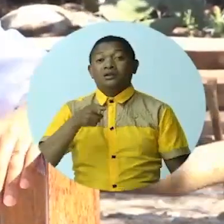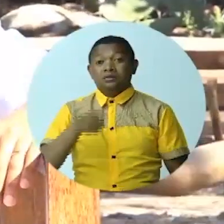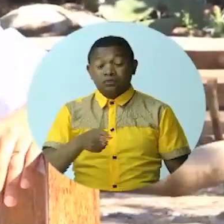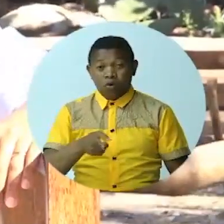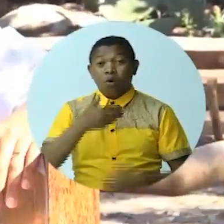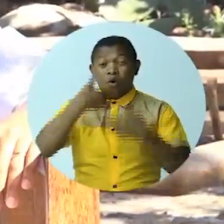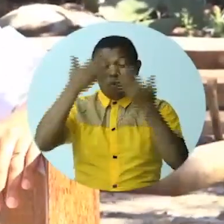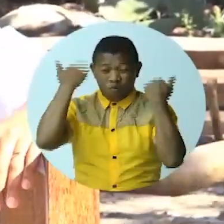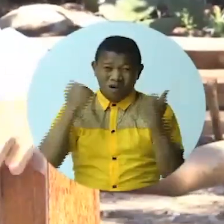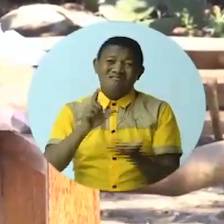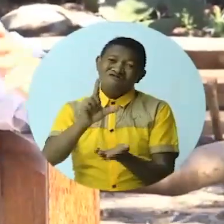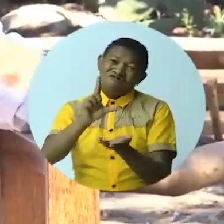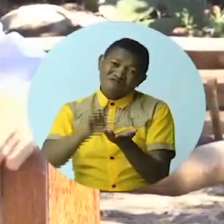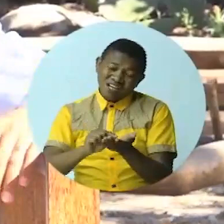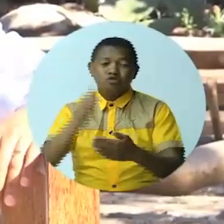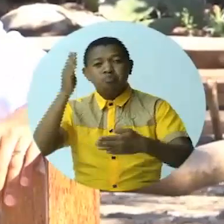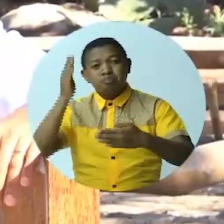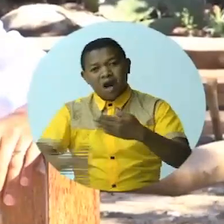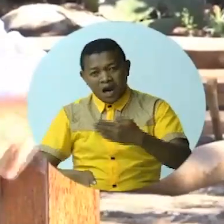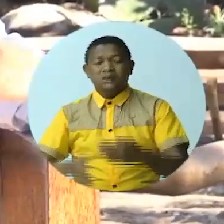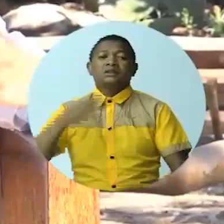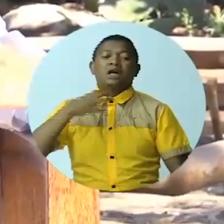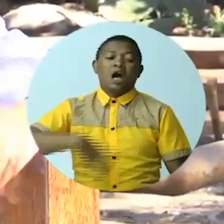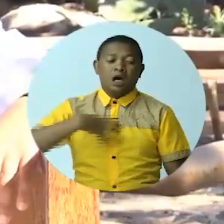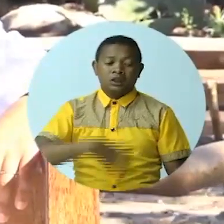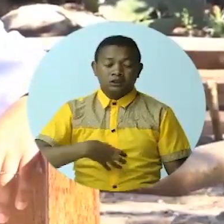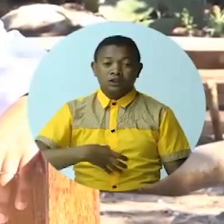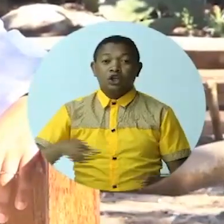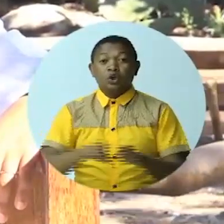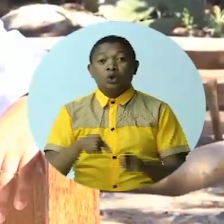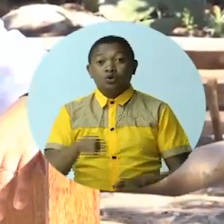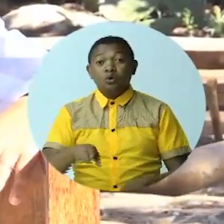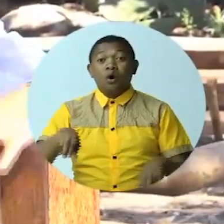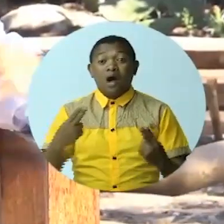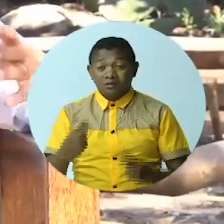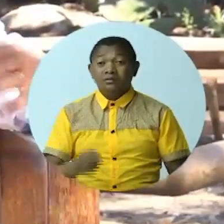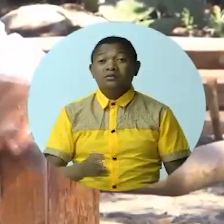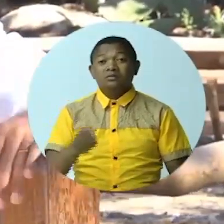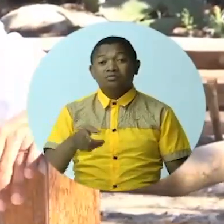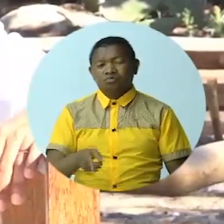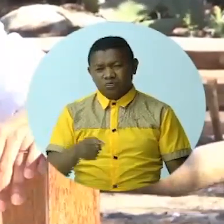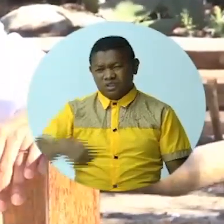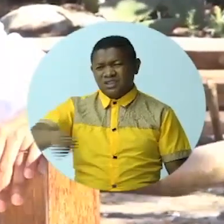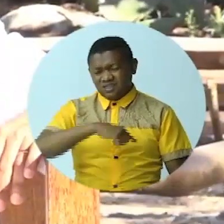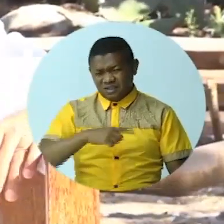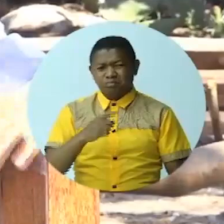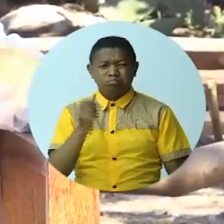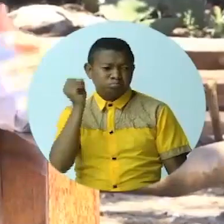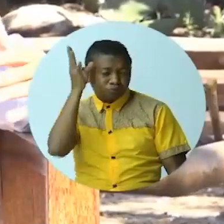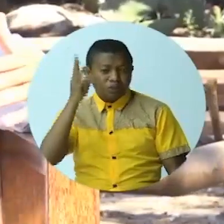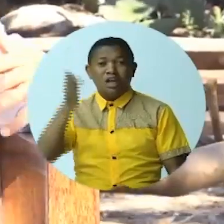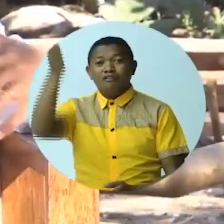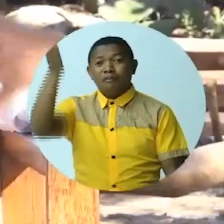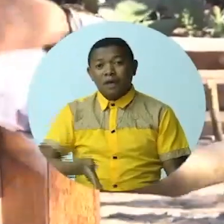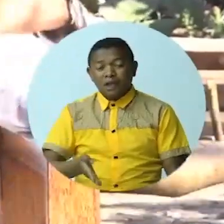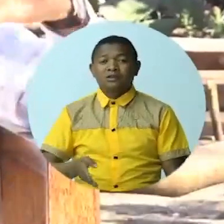izany ary zay no nandraisantsika ny fepetra rehetra mba hoentina indrindra iarovana ny vahoaka malagasy a mba